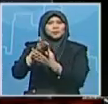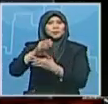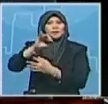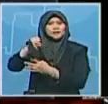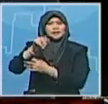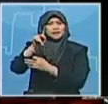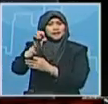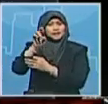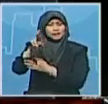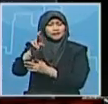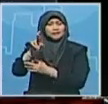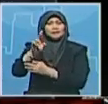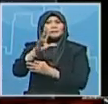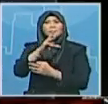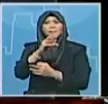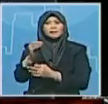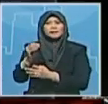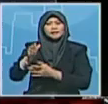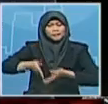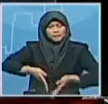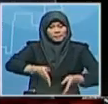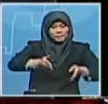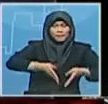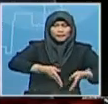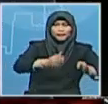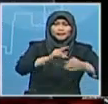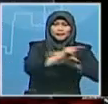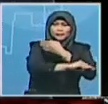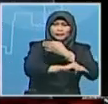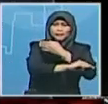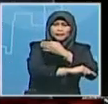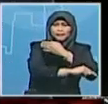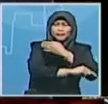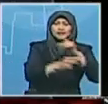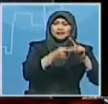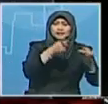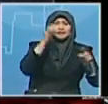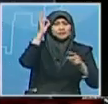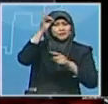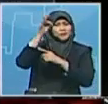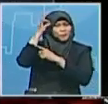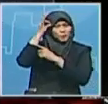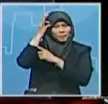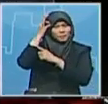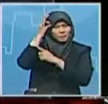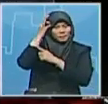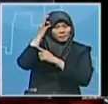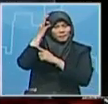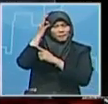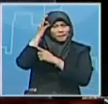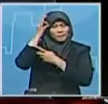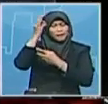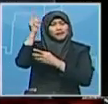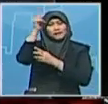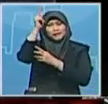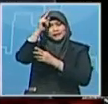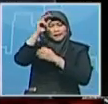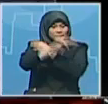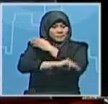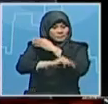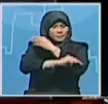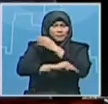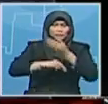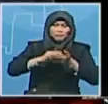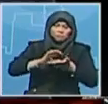Malaysia. Manakala jalan-jalan negeri peruntukannya daripada persekutuan terus diberi kepada kerajaan negeri